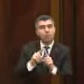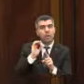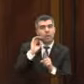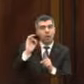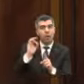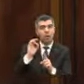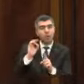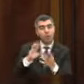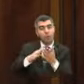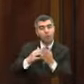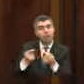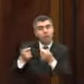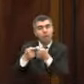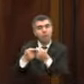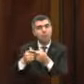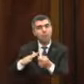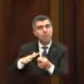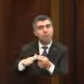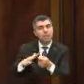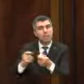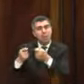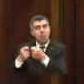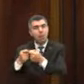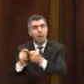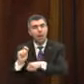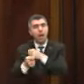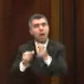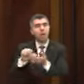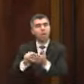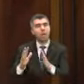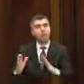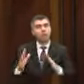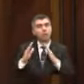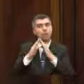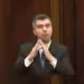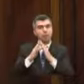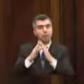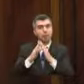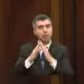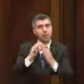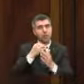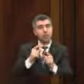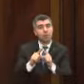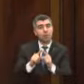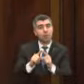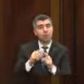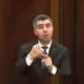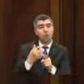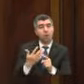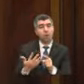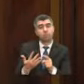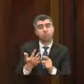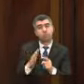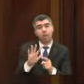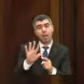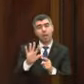والجبلي؟ بمعنى المغاربة في العالم القروي والجبلي يالله 26 درهم في اليوم لكل فرد يقطن في